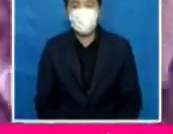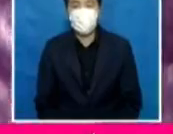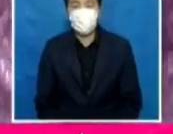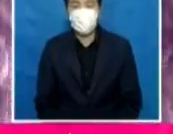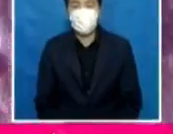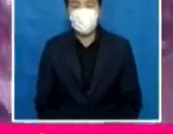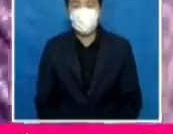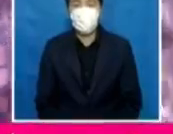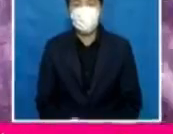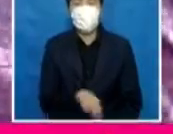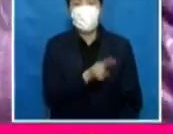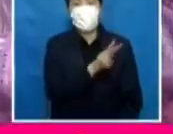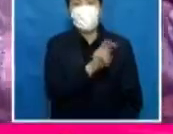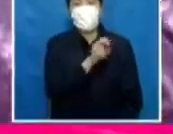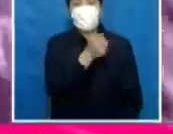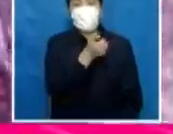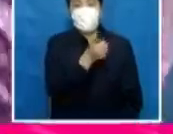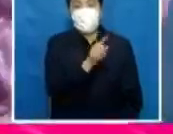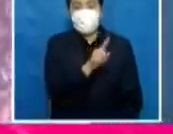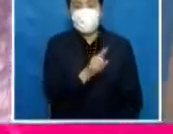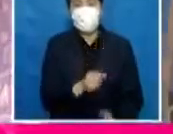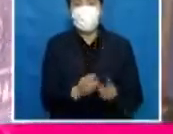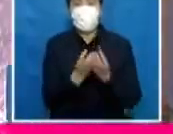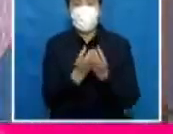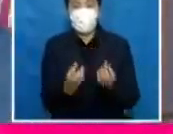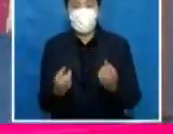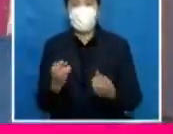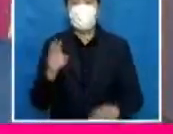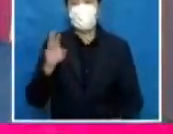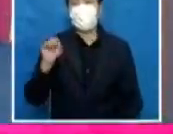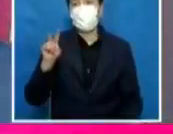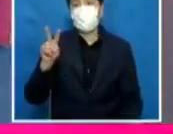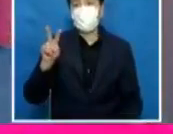งวดที่211จำนวน42ลูก